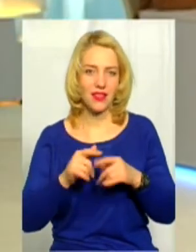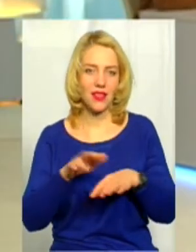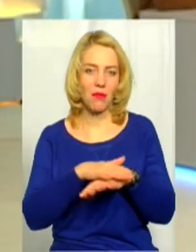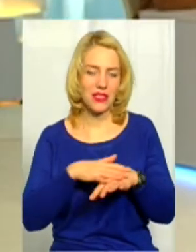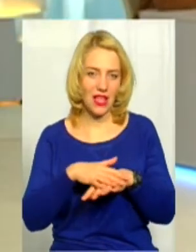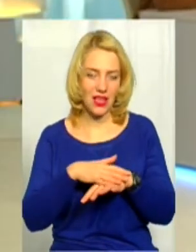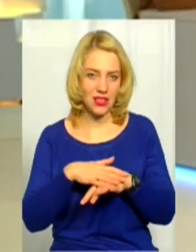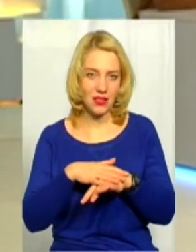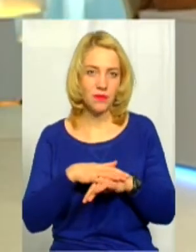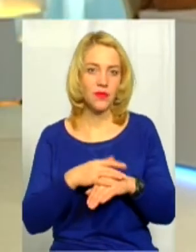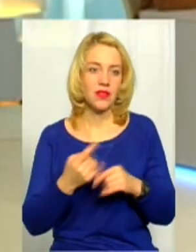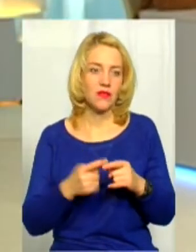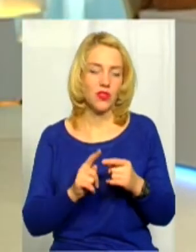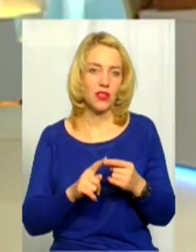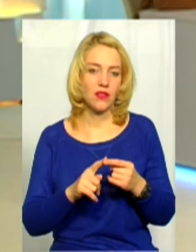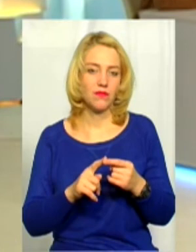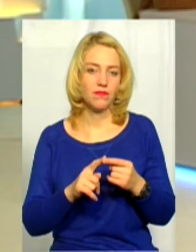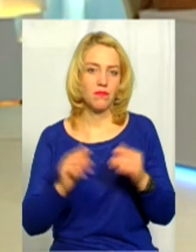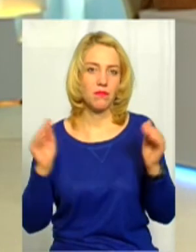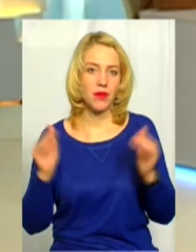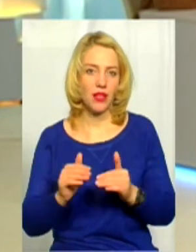в них йдуть продажі.